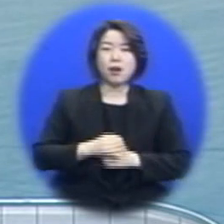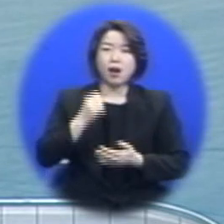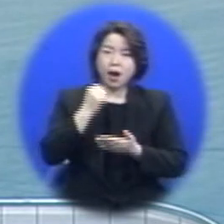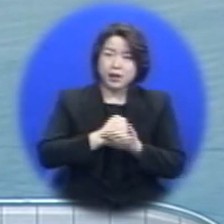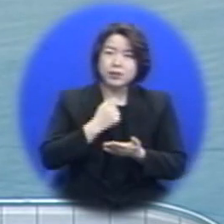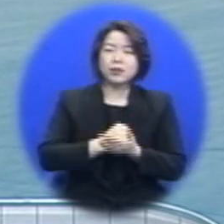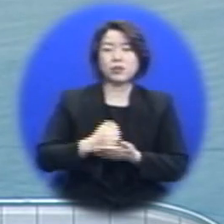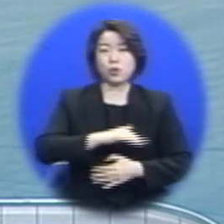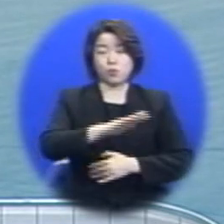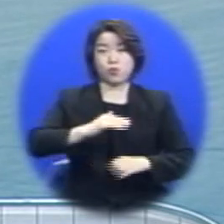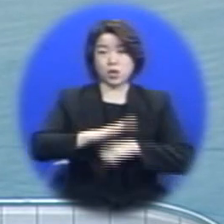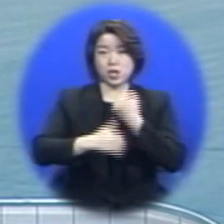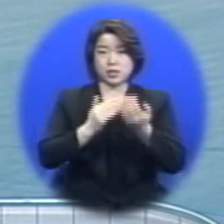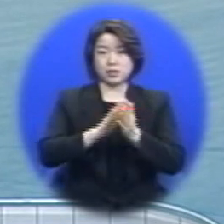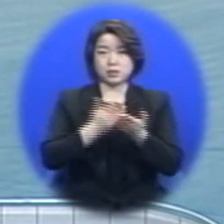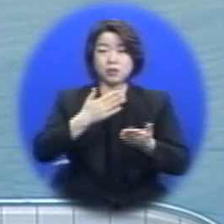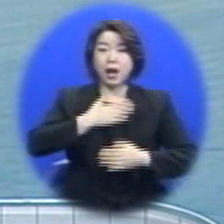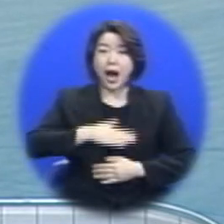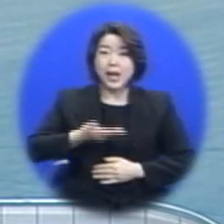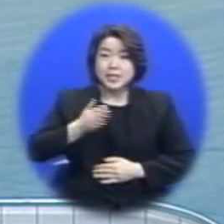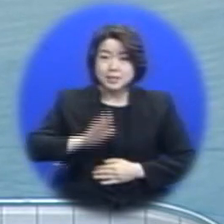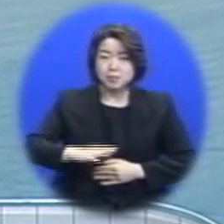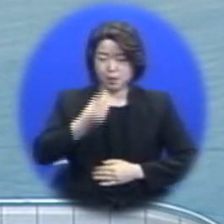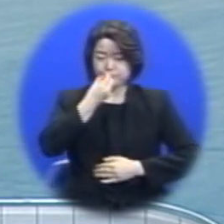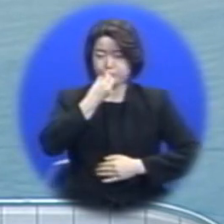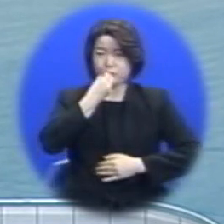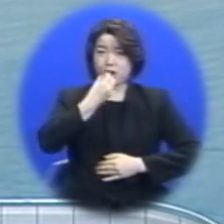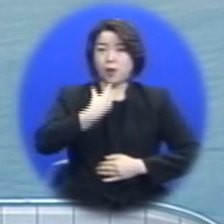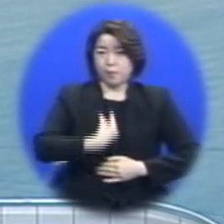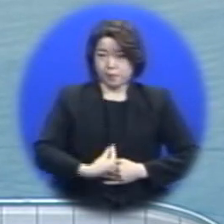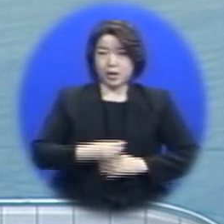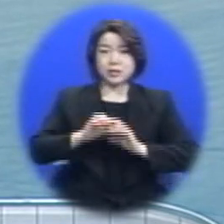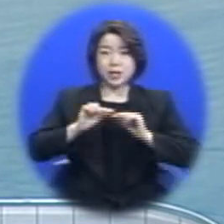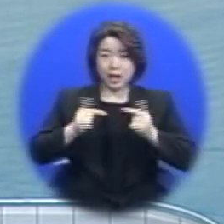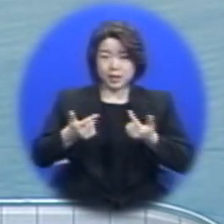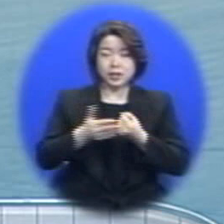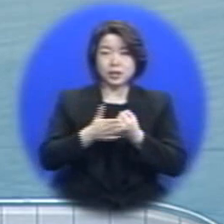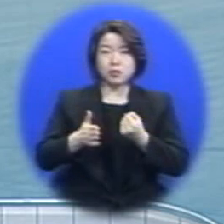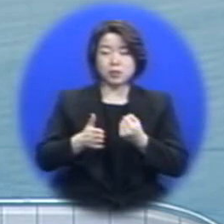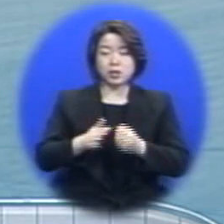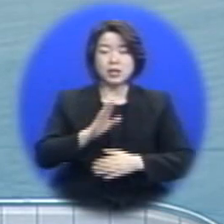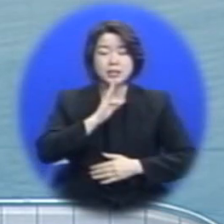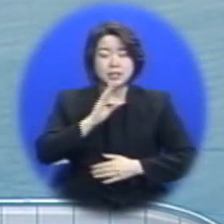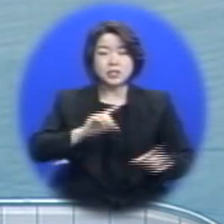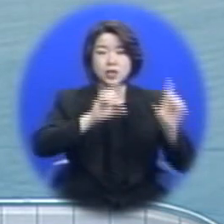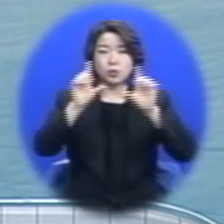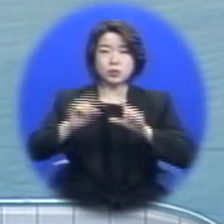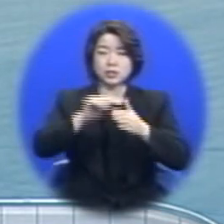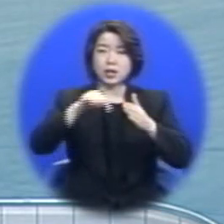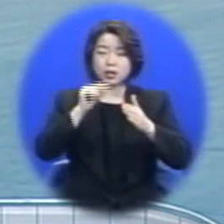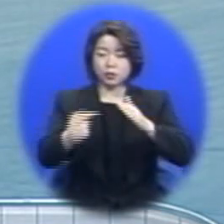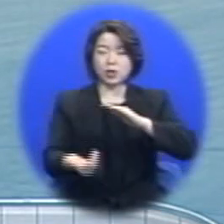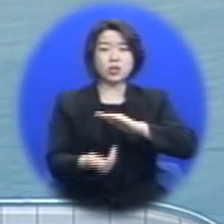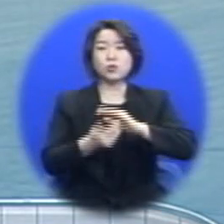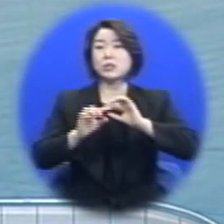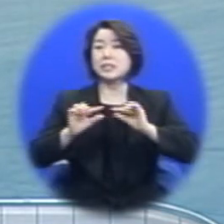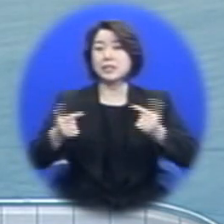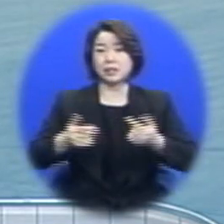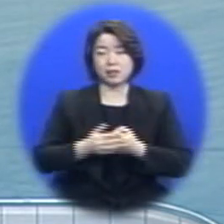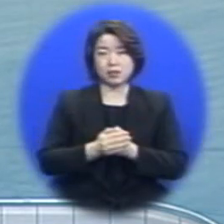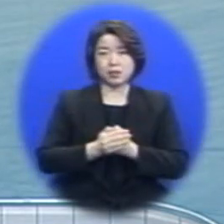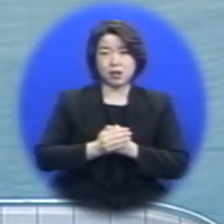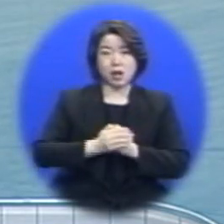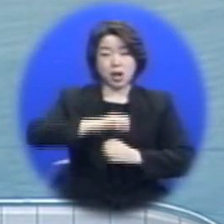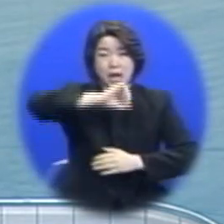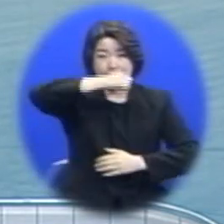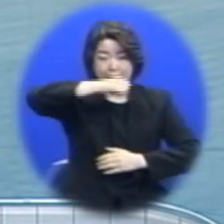성경은 알지만 말씀을 먹지 않으니까 실제로 말씀이 우리 가운데 이루어지지 않는 겁니다. 아프리카의